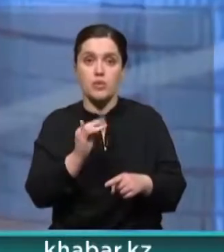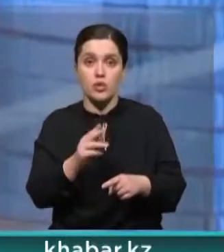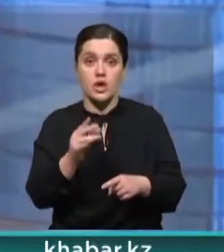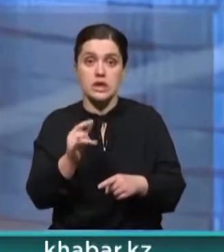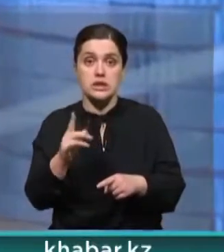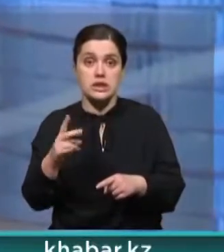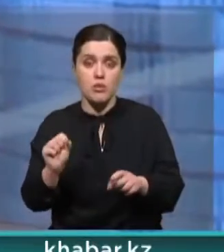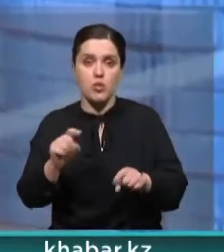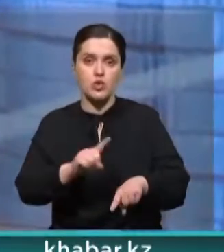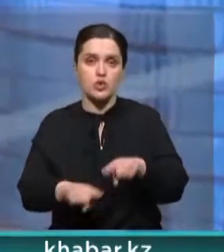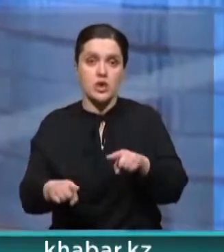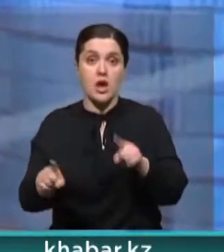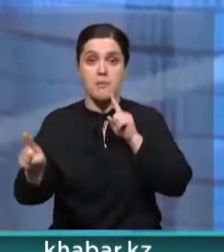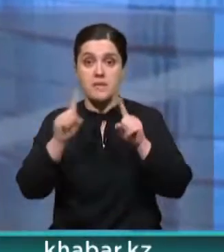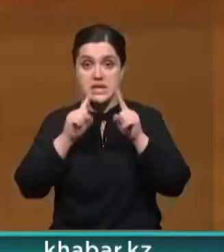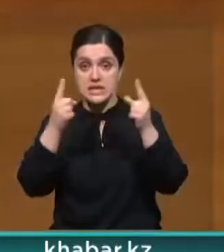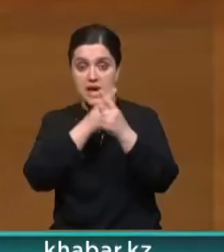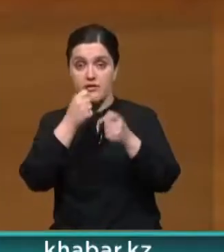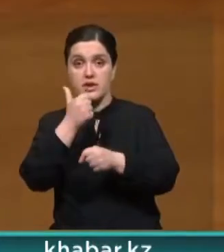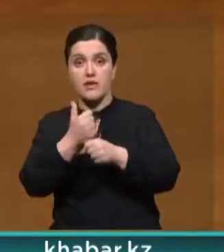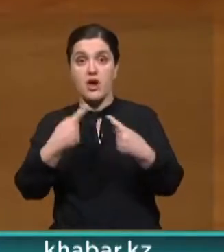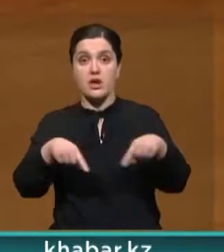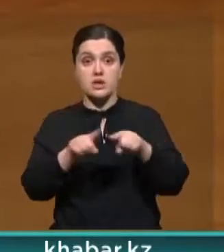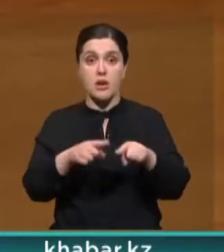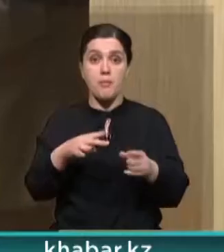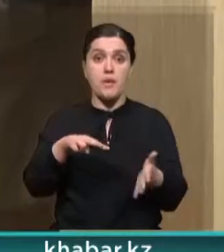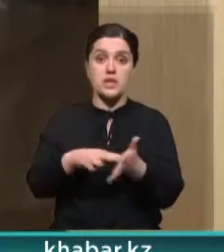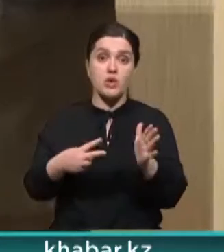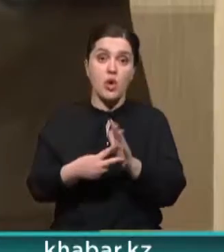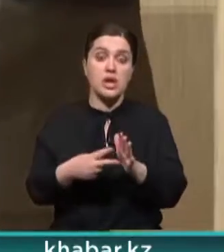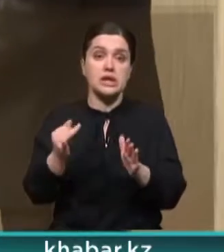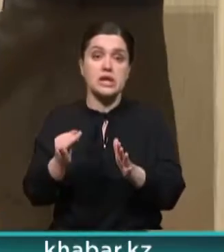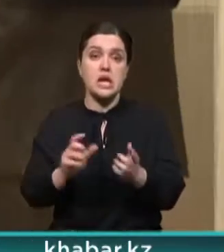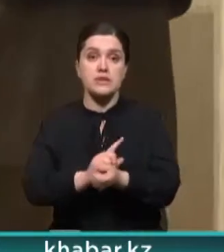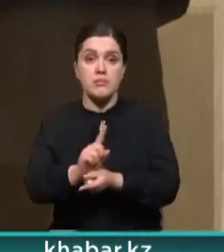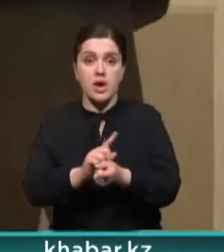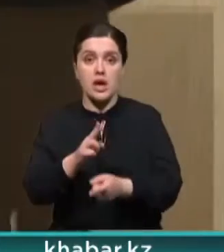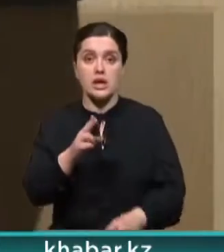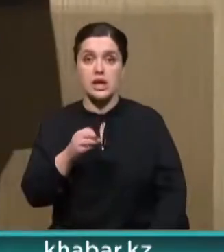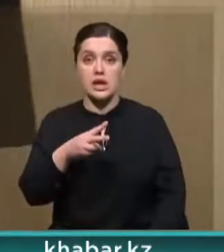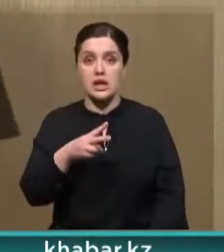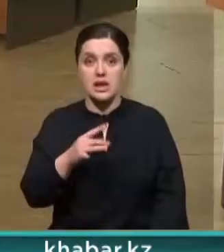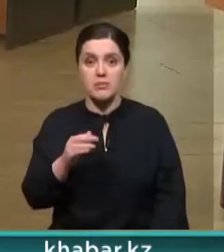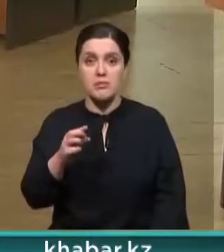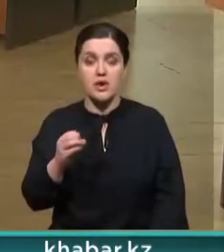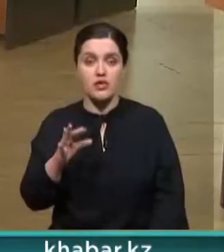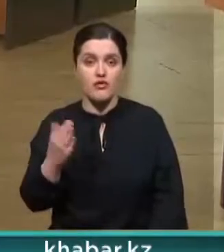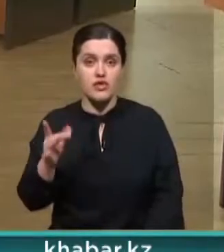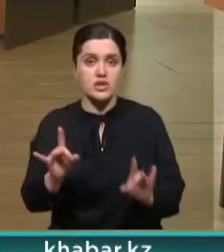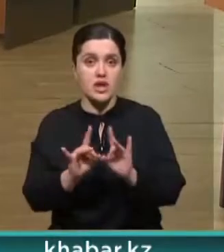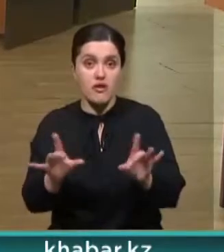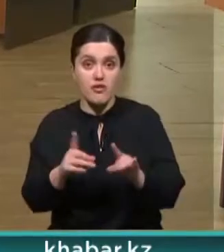ускориться об этом в ходе брифинга заявил глава агентства по стратегическому планированию реформам кайрат келимбетов по его словам